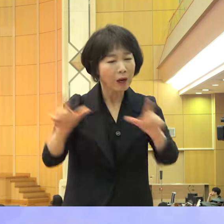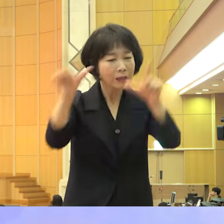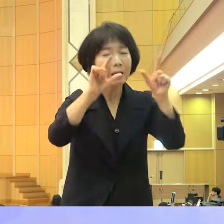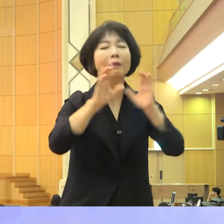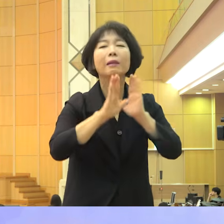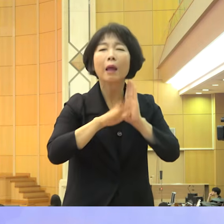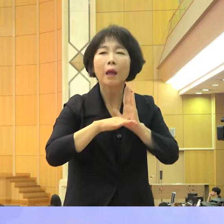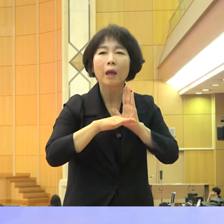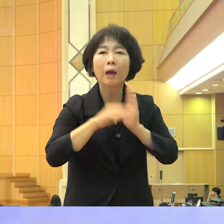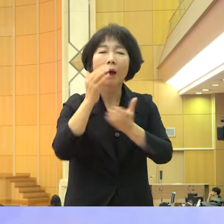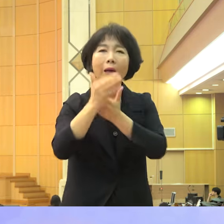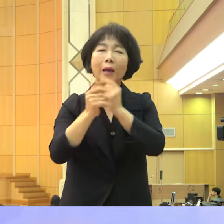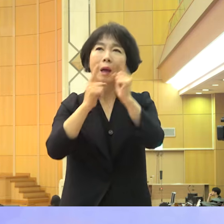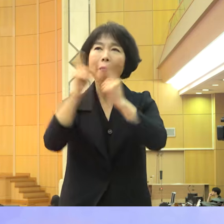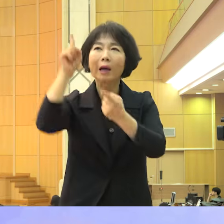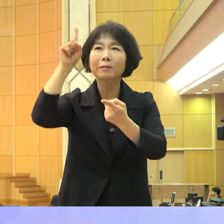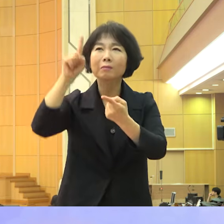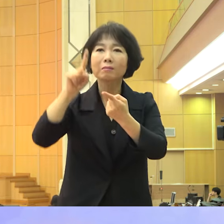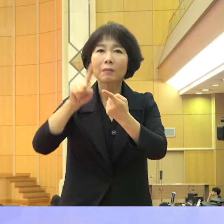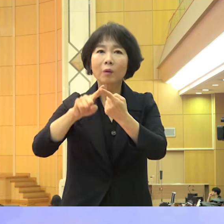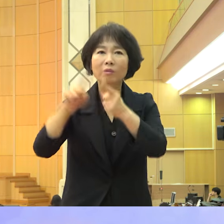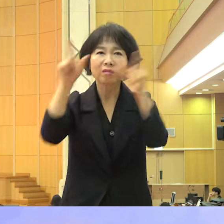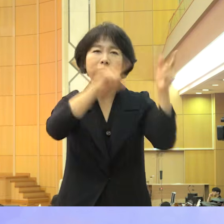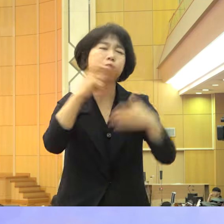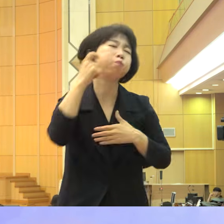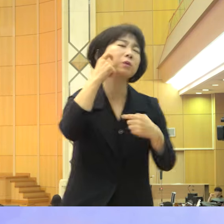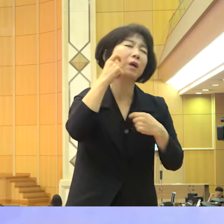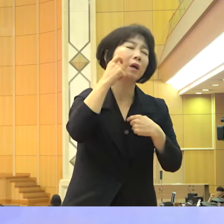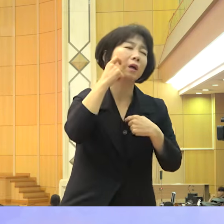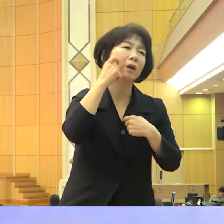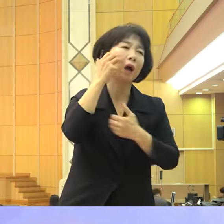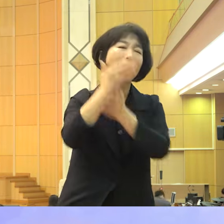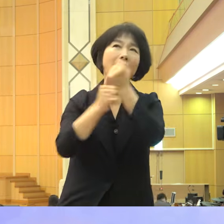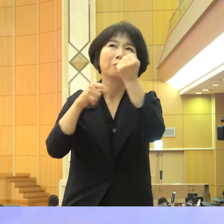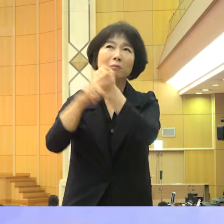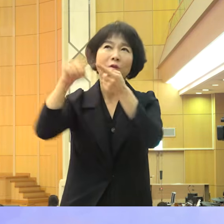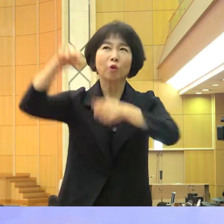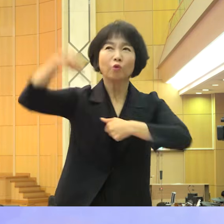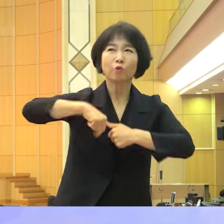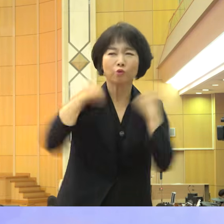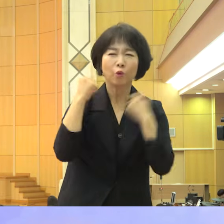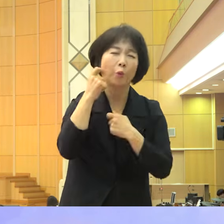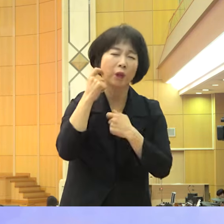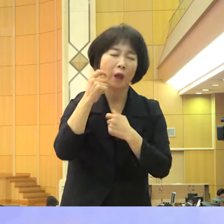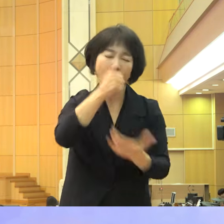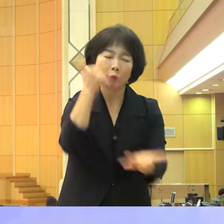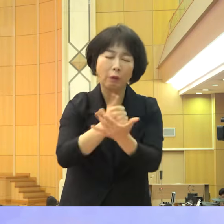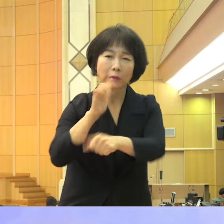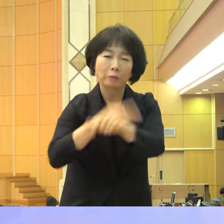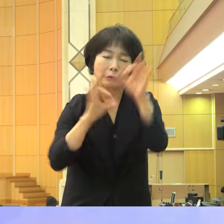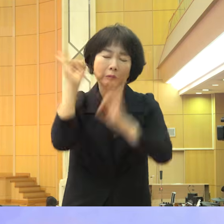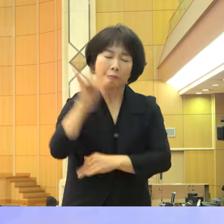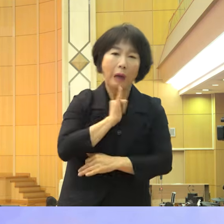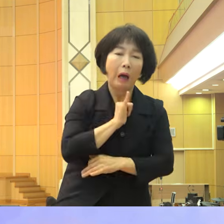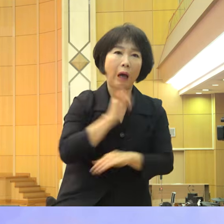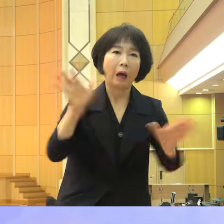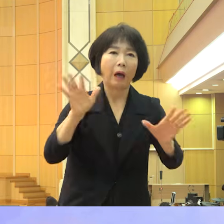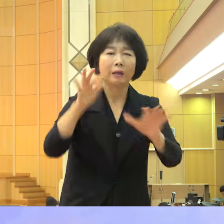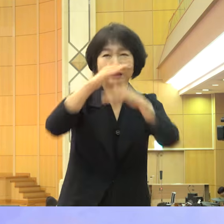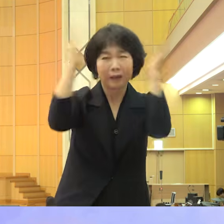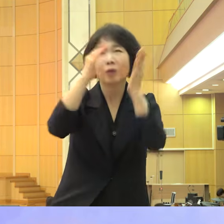살 때에 하나님 은혜 가운데 살면서도 아버지 뜻대로 살지 못한 모든 죄와 허물을 이 시간